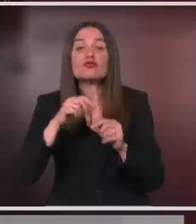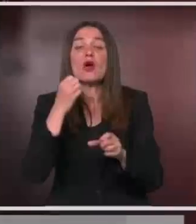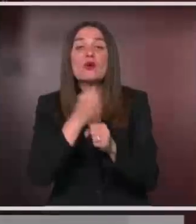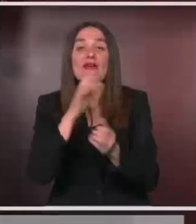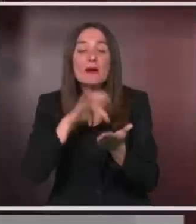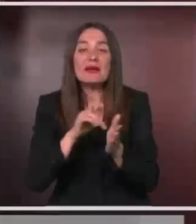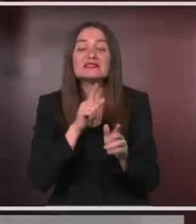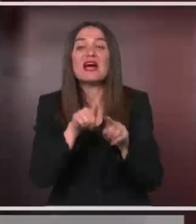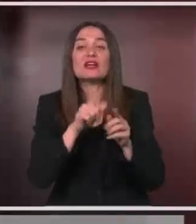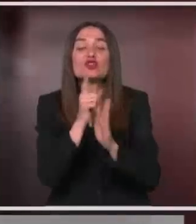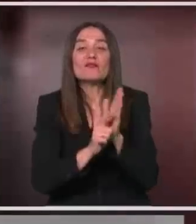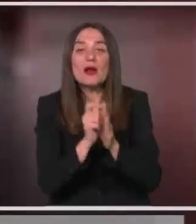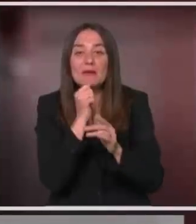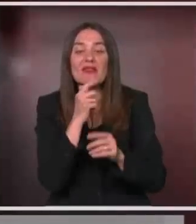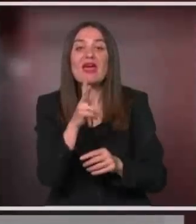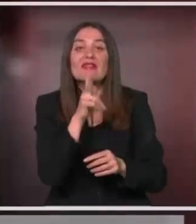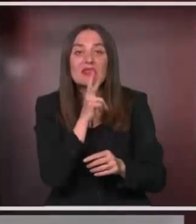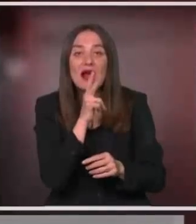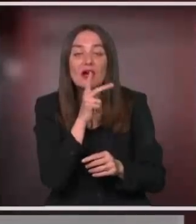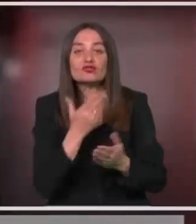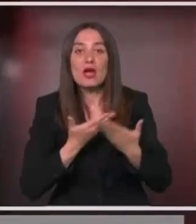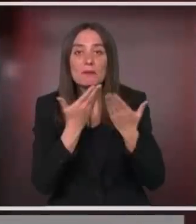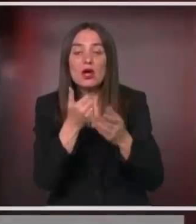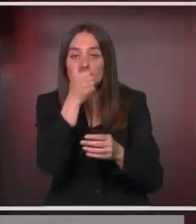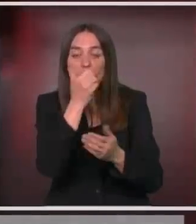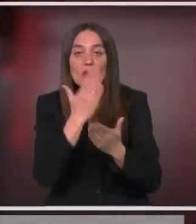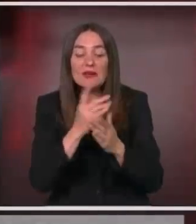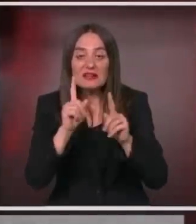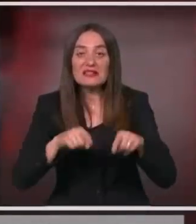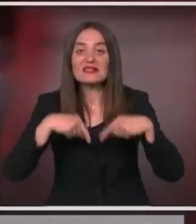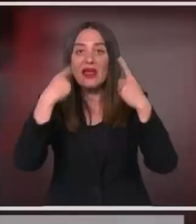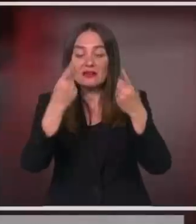već istovremeno se postiče i tražnja, što će biti sledeća faza